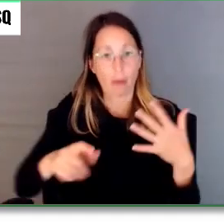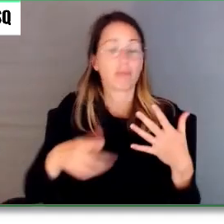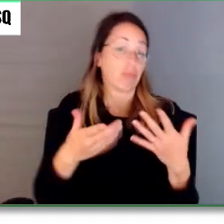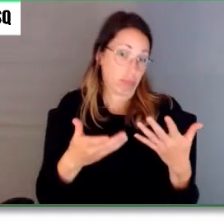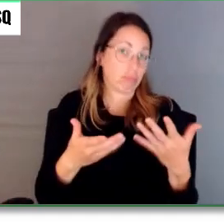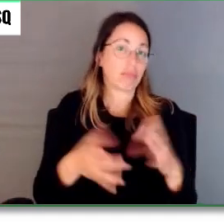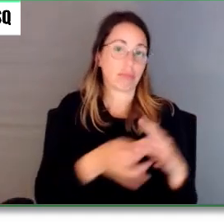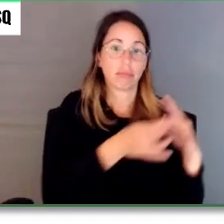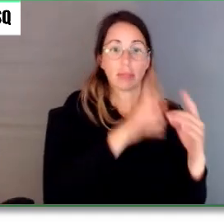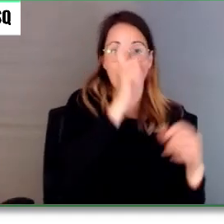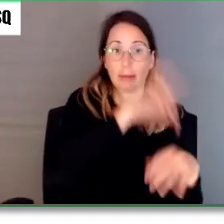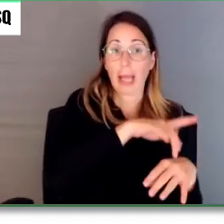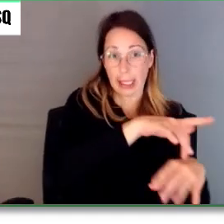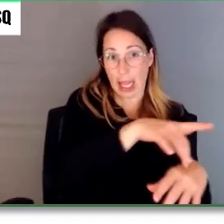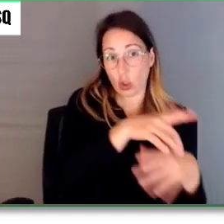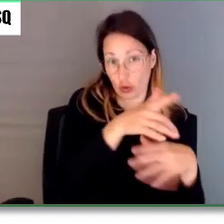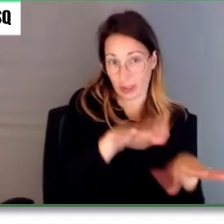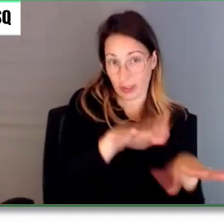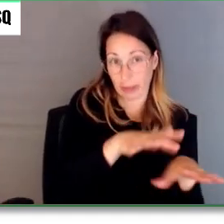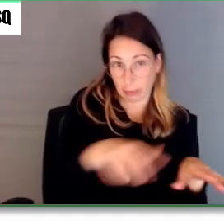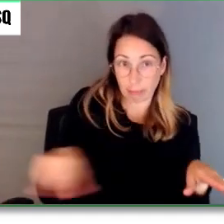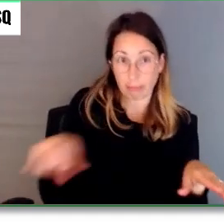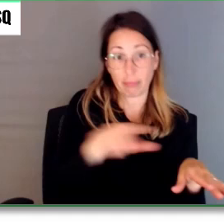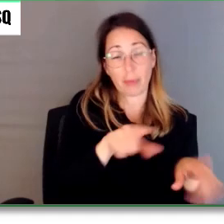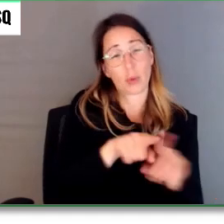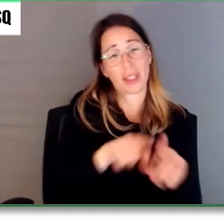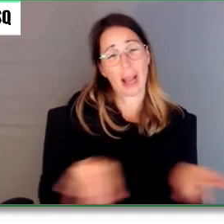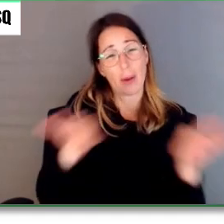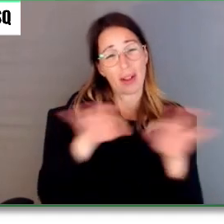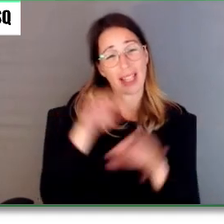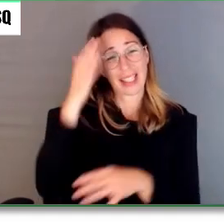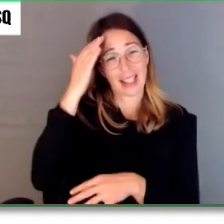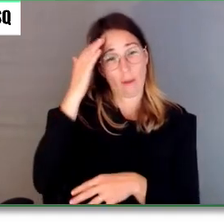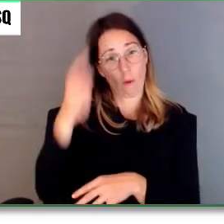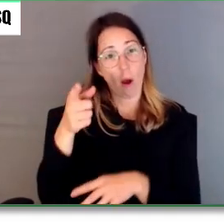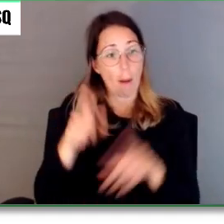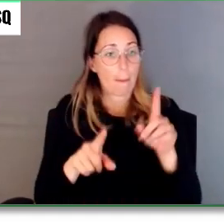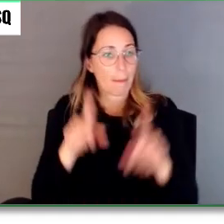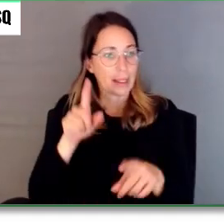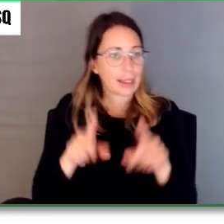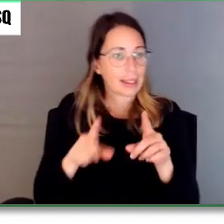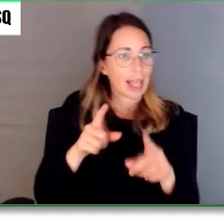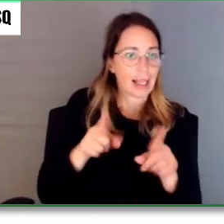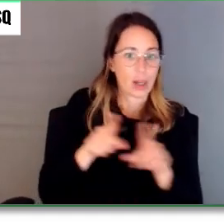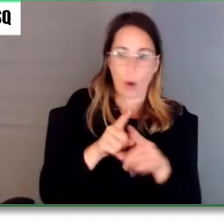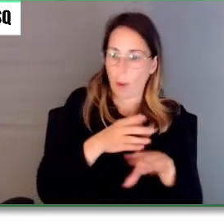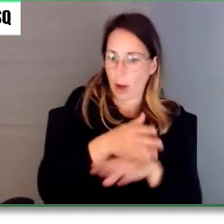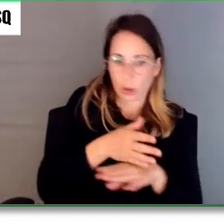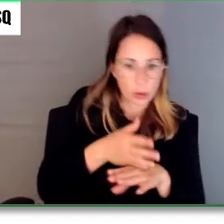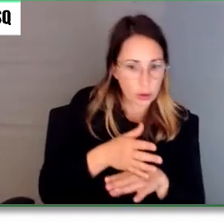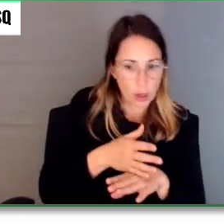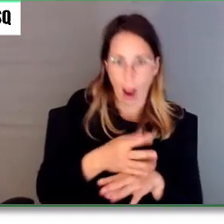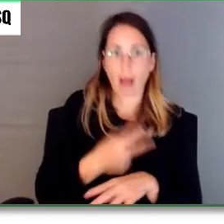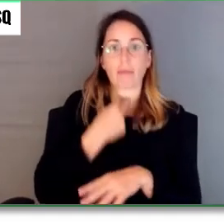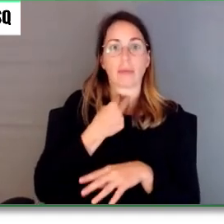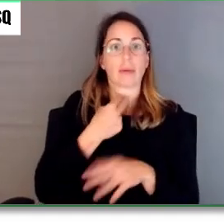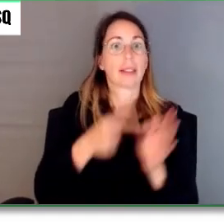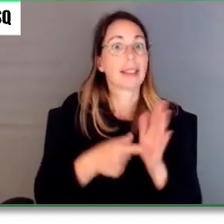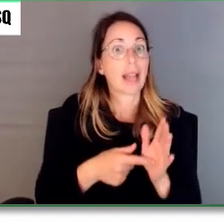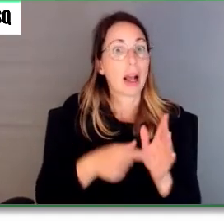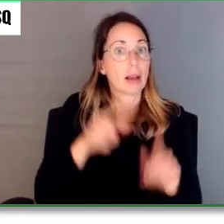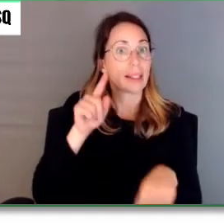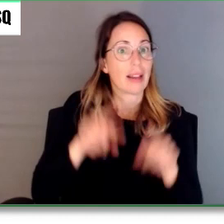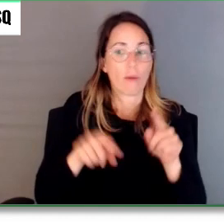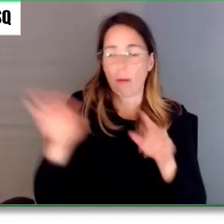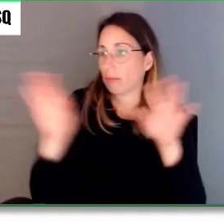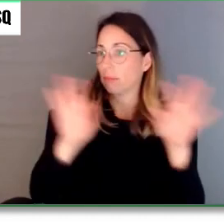vécues, mais il faut se rappeler que beaucoup de personnes ont peut-être des nœuds d'accès cachés. Il y a des combinaisons infinies. Il est